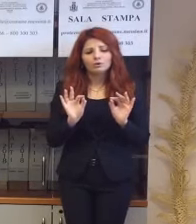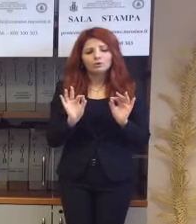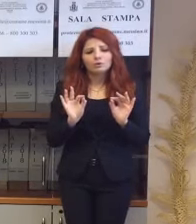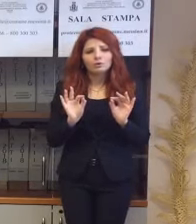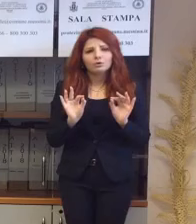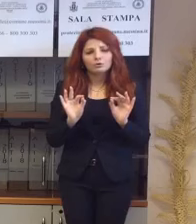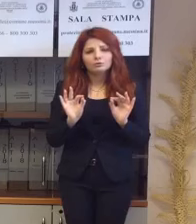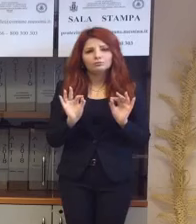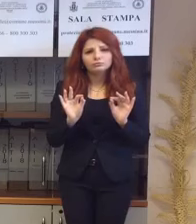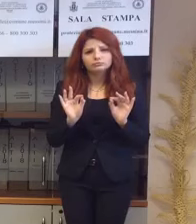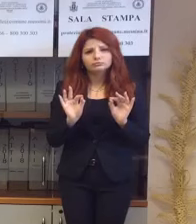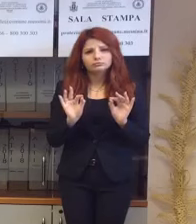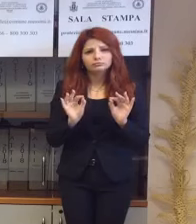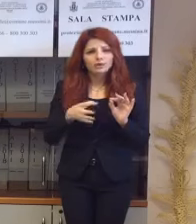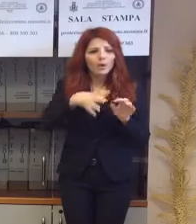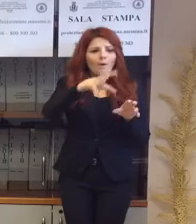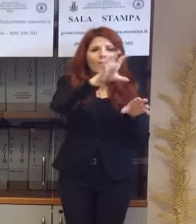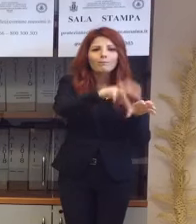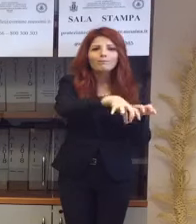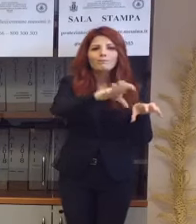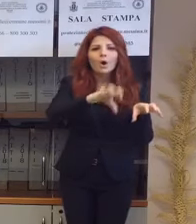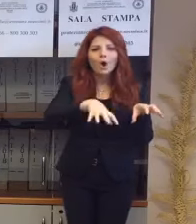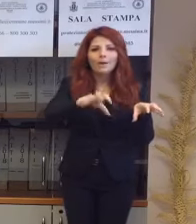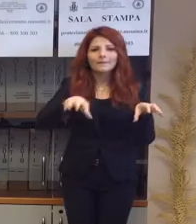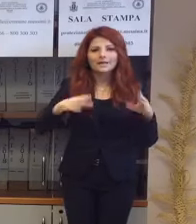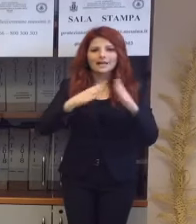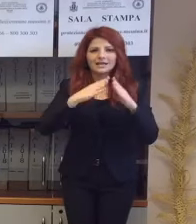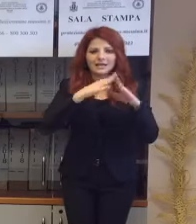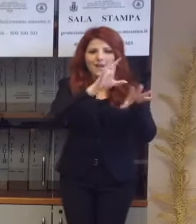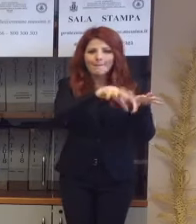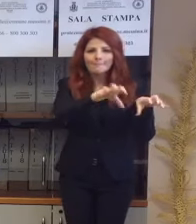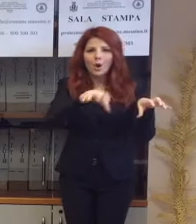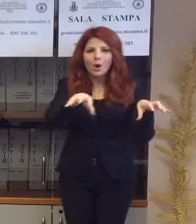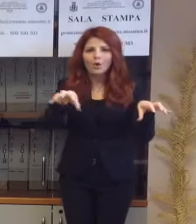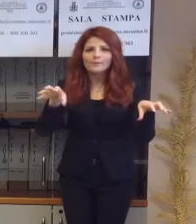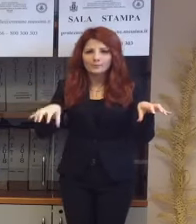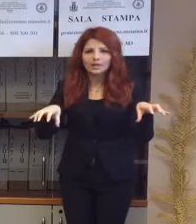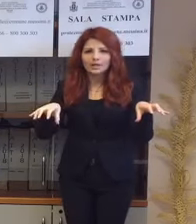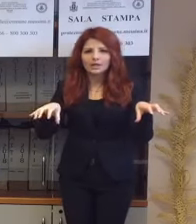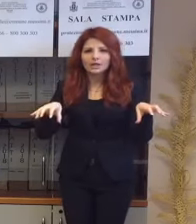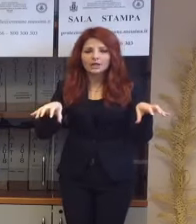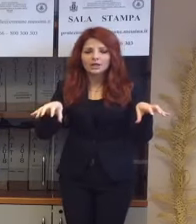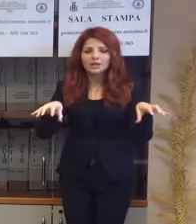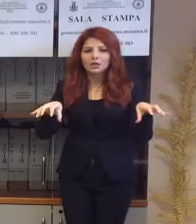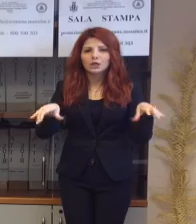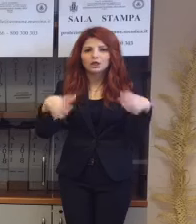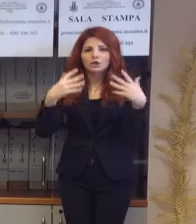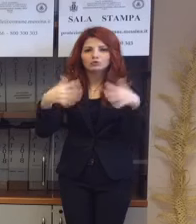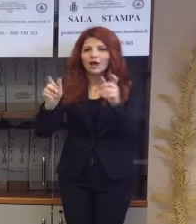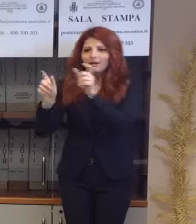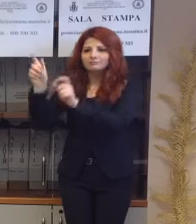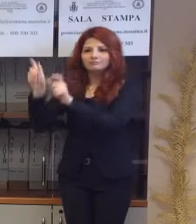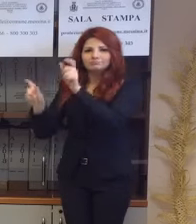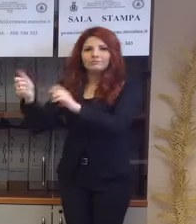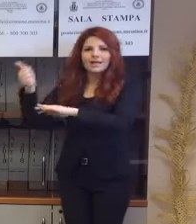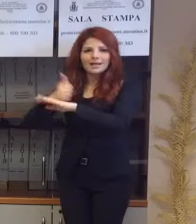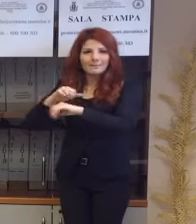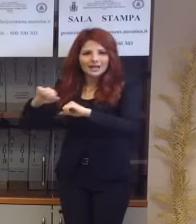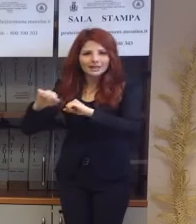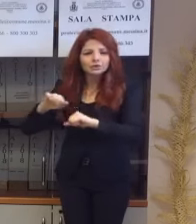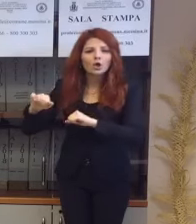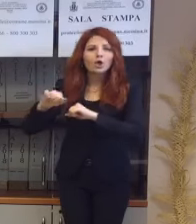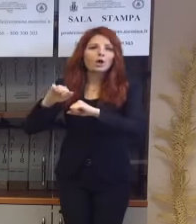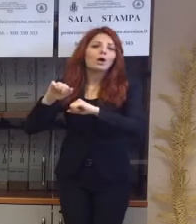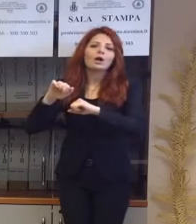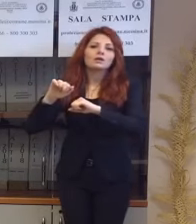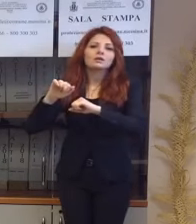che sono stati dati in locazione a imprenditori, a titolari